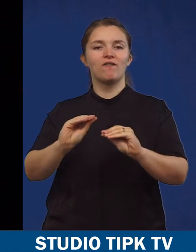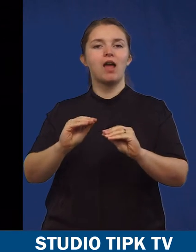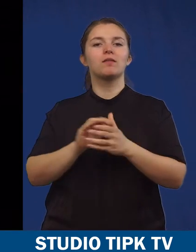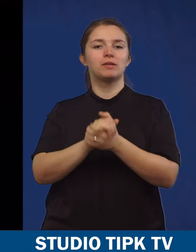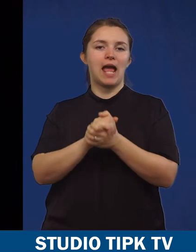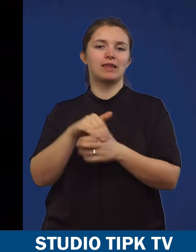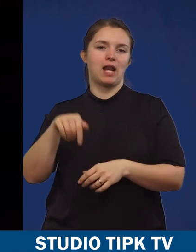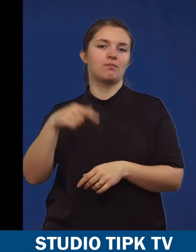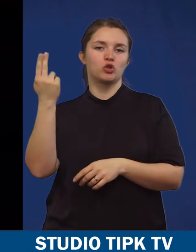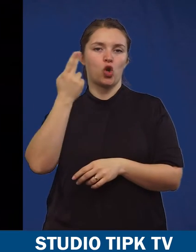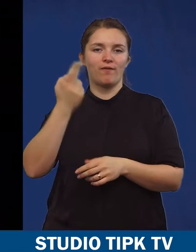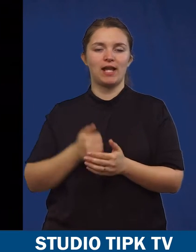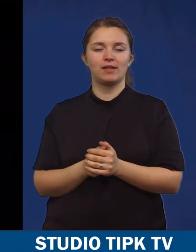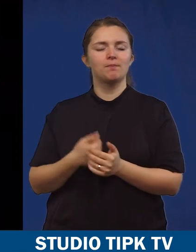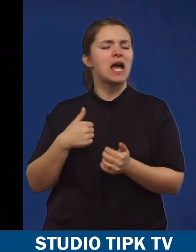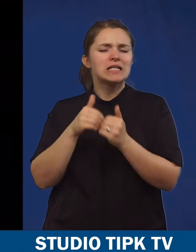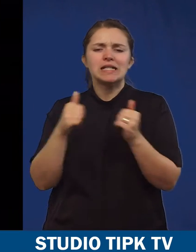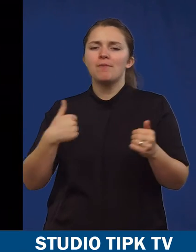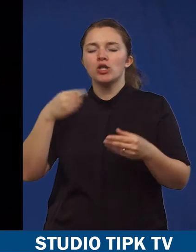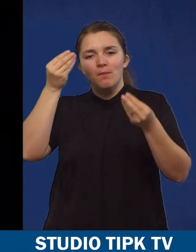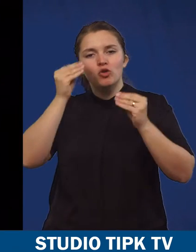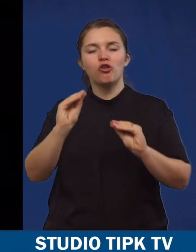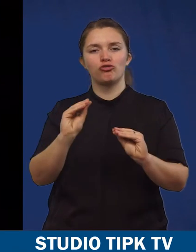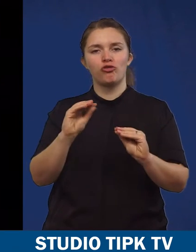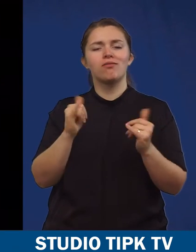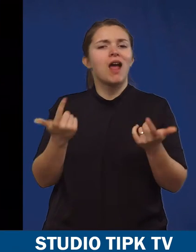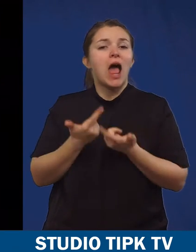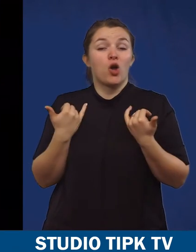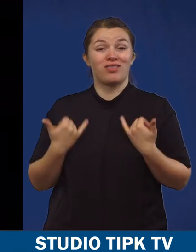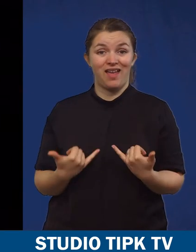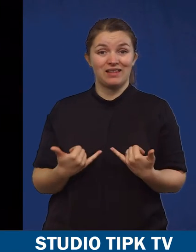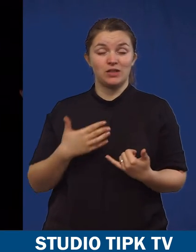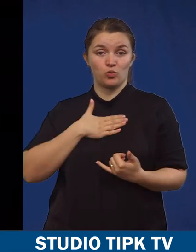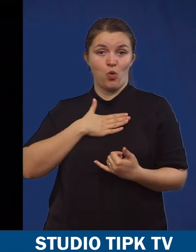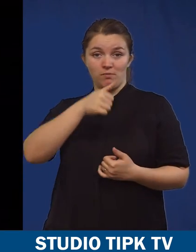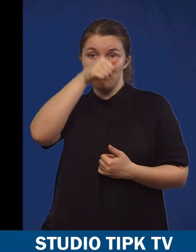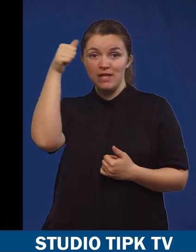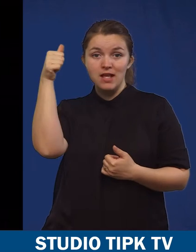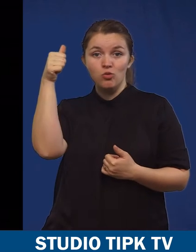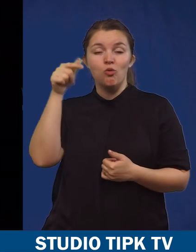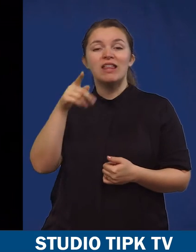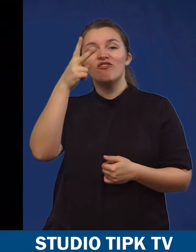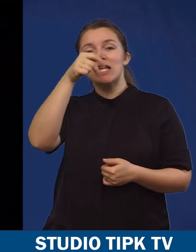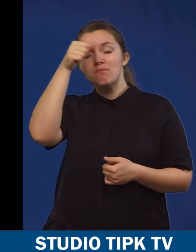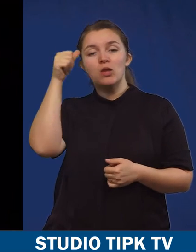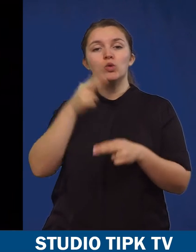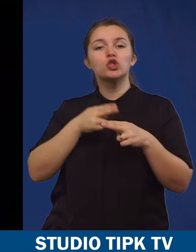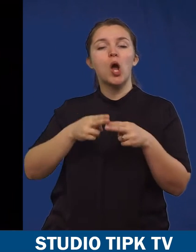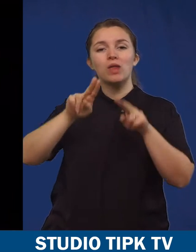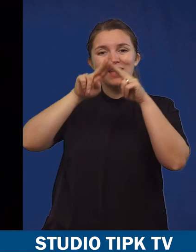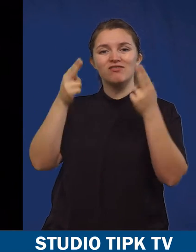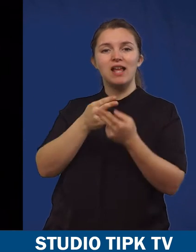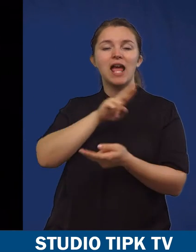Slovenije. Izjemno sem počaščen, da lahko danes v svojem imenu in v imenu Državnega sveta